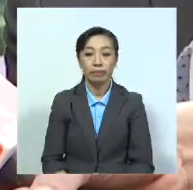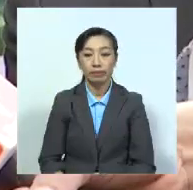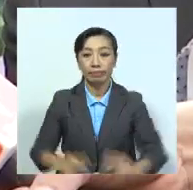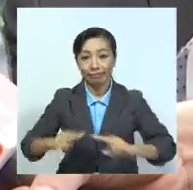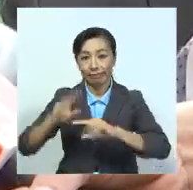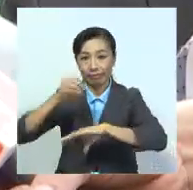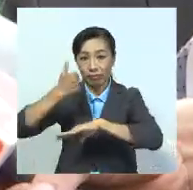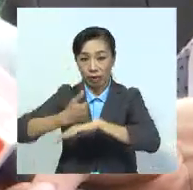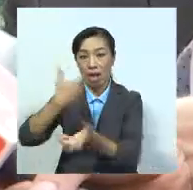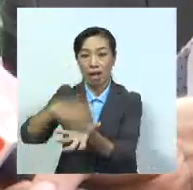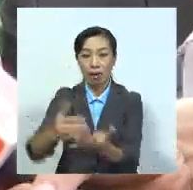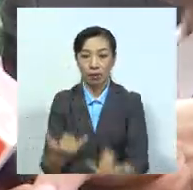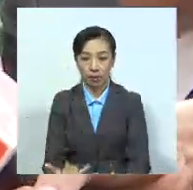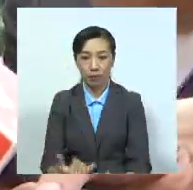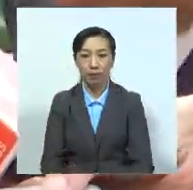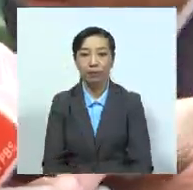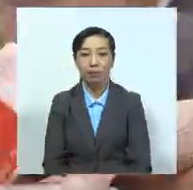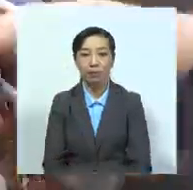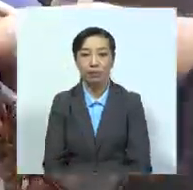านพลเอกอนุพงษ์เผ่าจินดาครับ